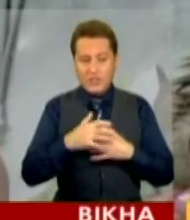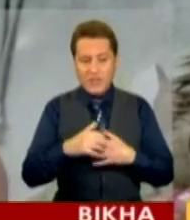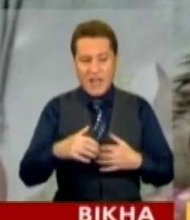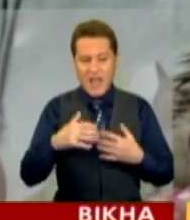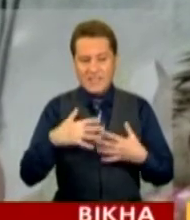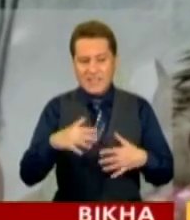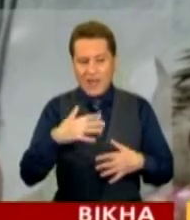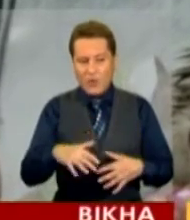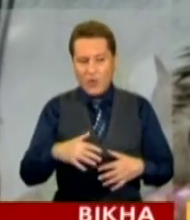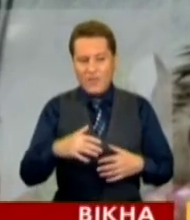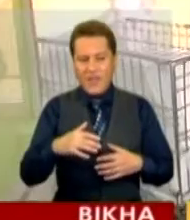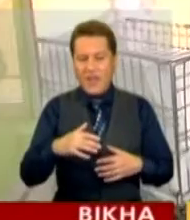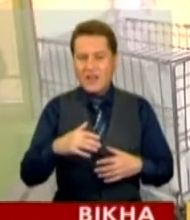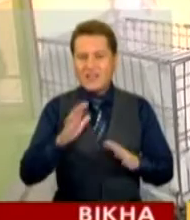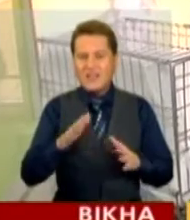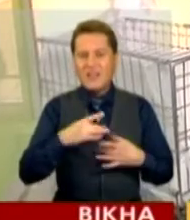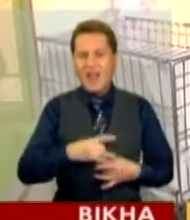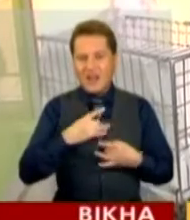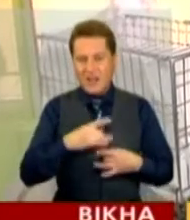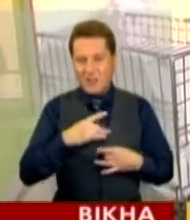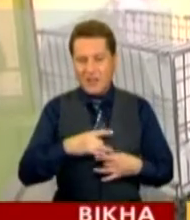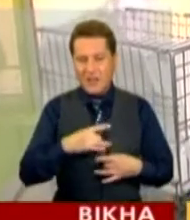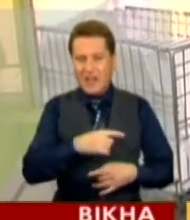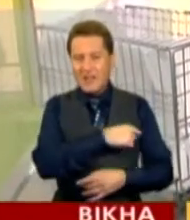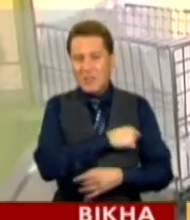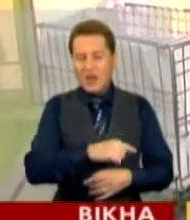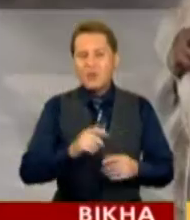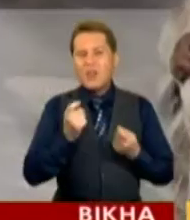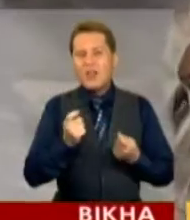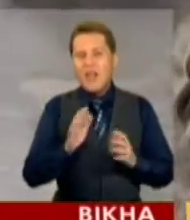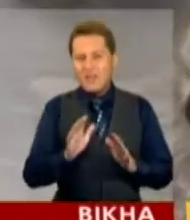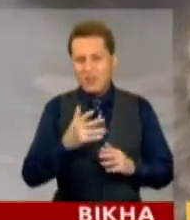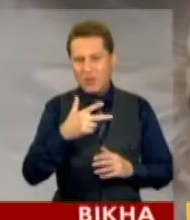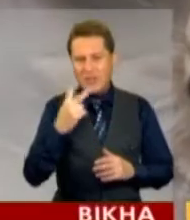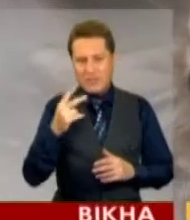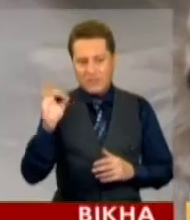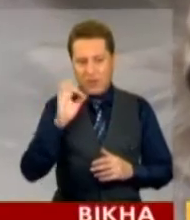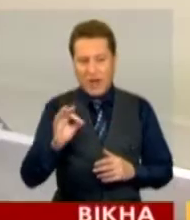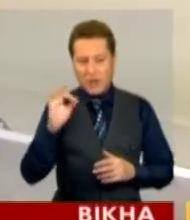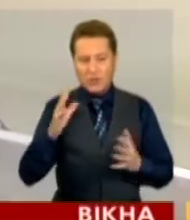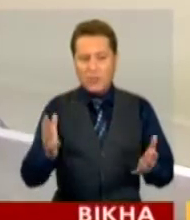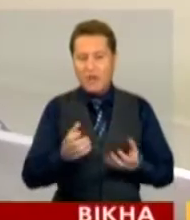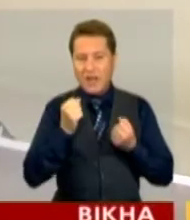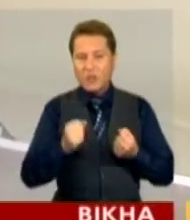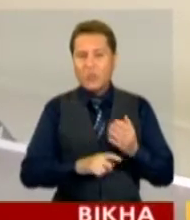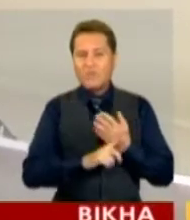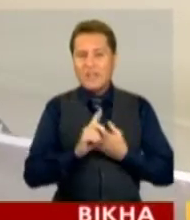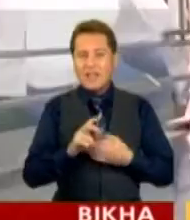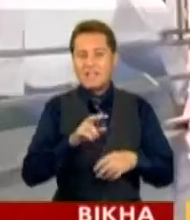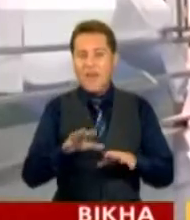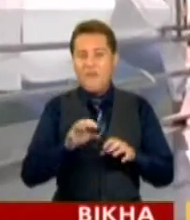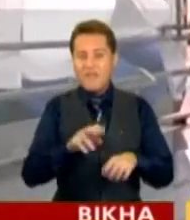стікало кров'ю, не нявчало, тільки хрипіло, а температура його тіла ледве сягала 32 градусів. До порятунку тварини взялися